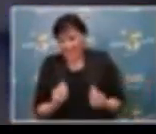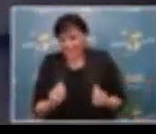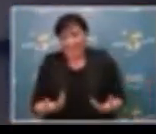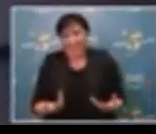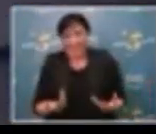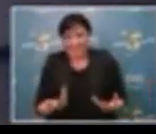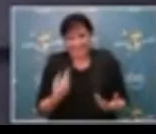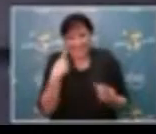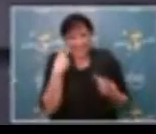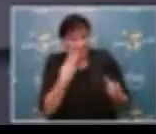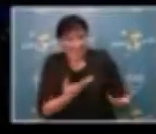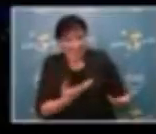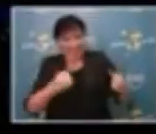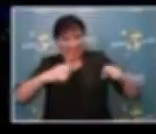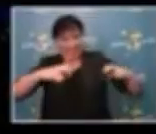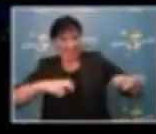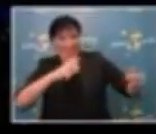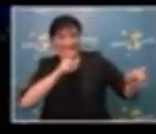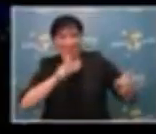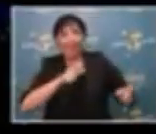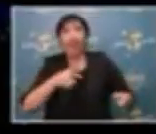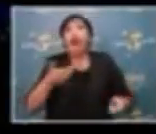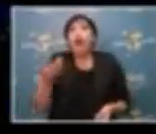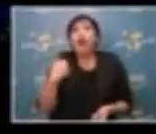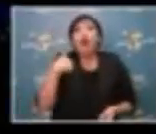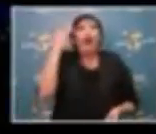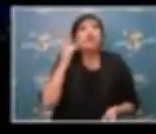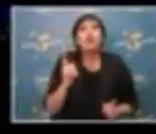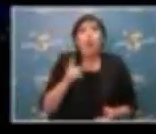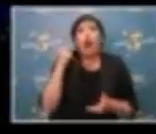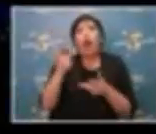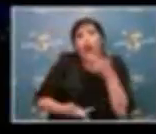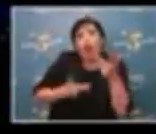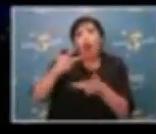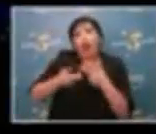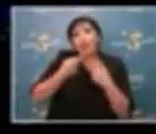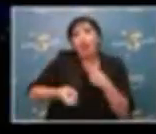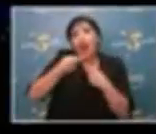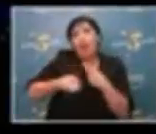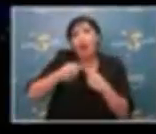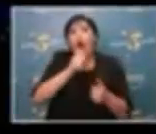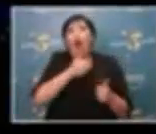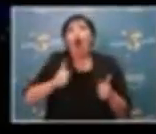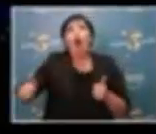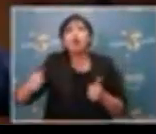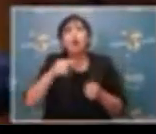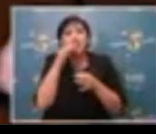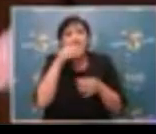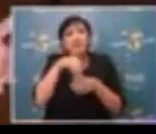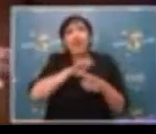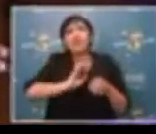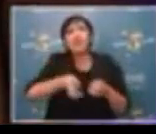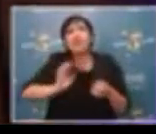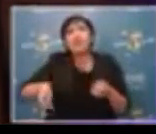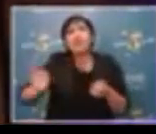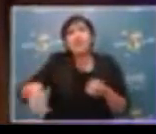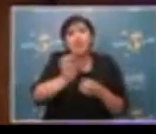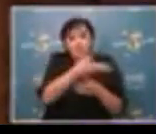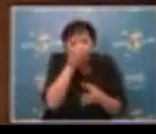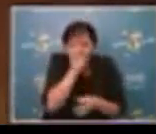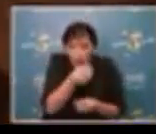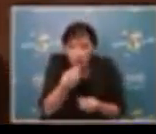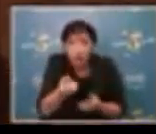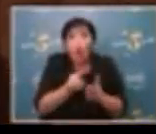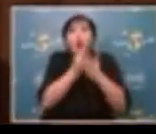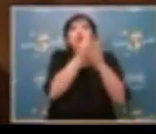E allora noi corriamo il rischio di riempirci di parole, cui ognuno dà un significato diverso, lo capite?